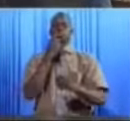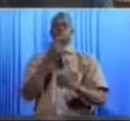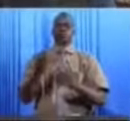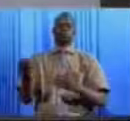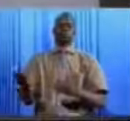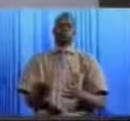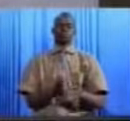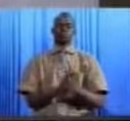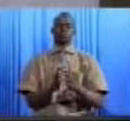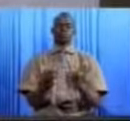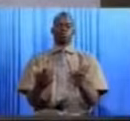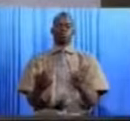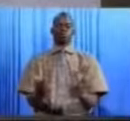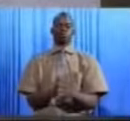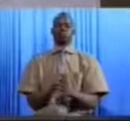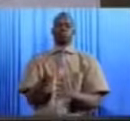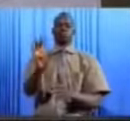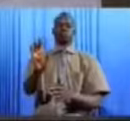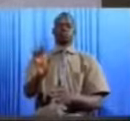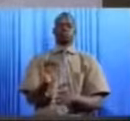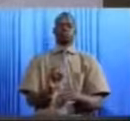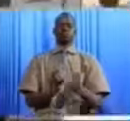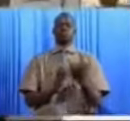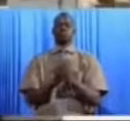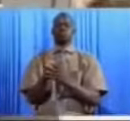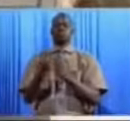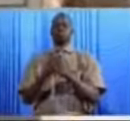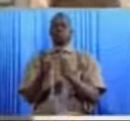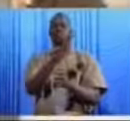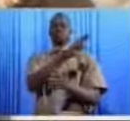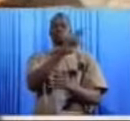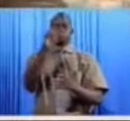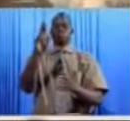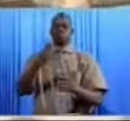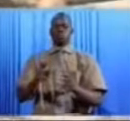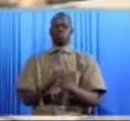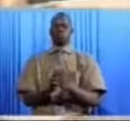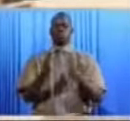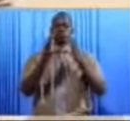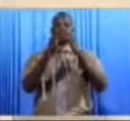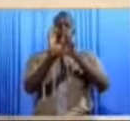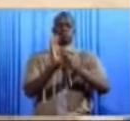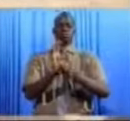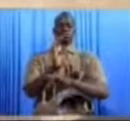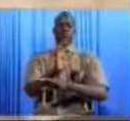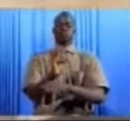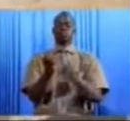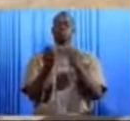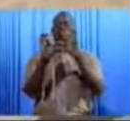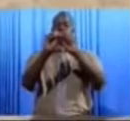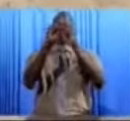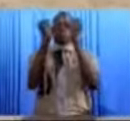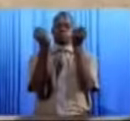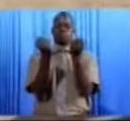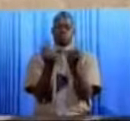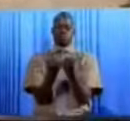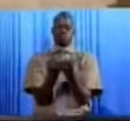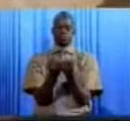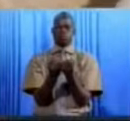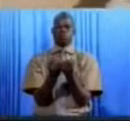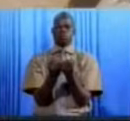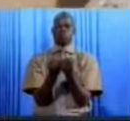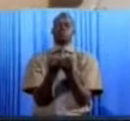ont été choisis en tenant compte du relief non homogène de la cité des collines au coût de 7 heures et beaucoup